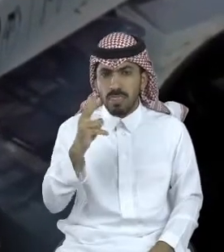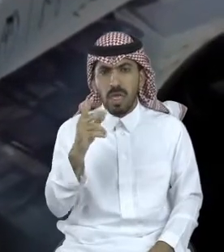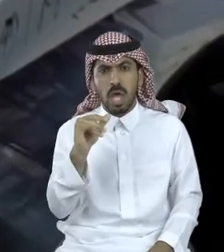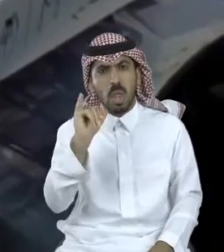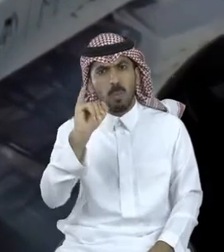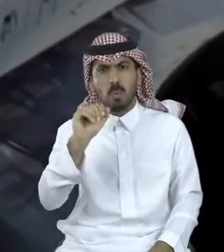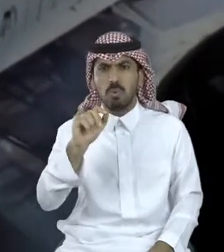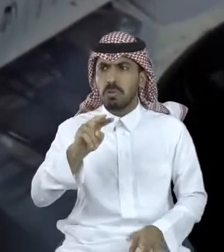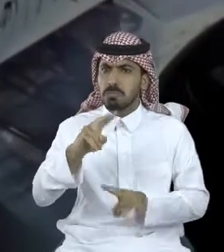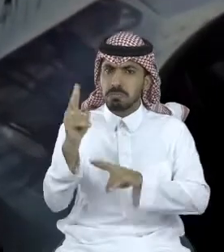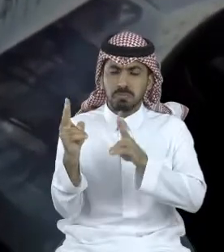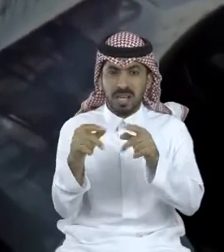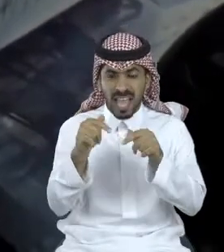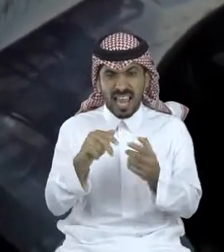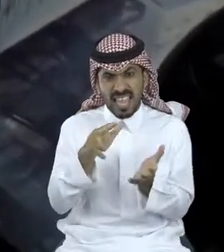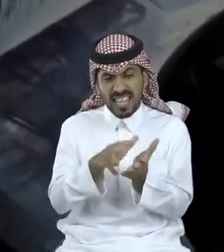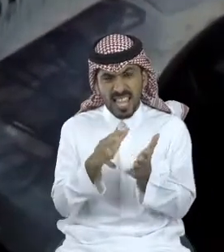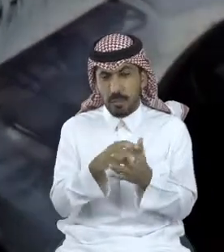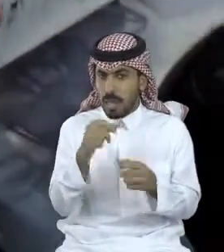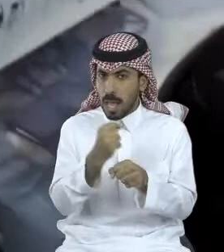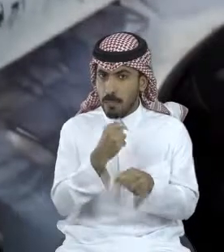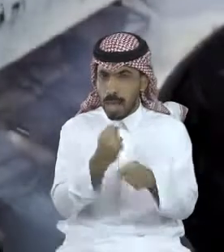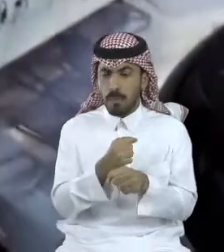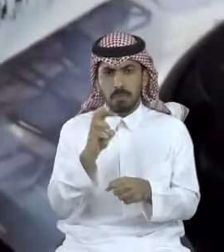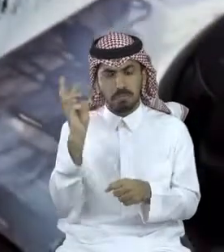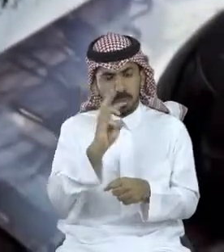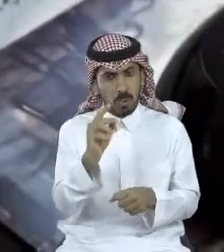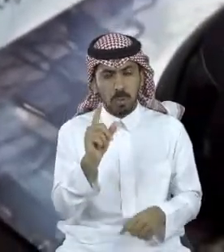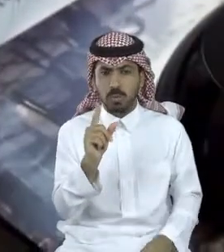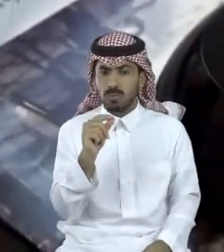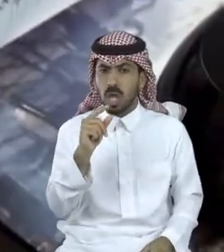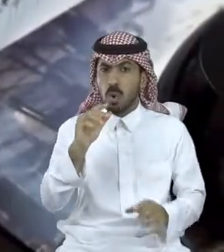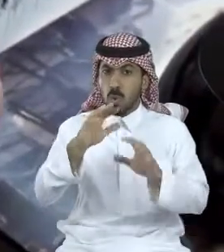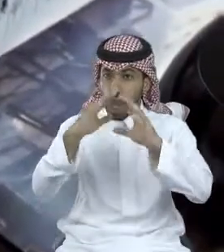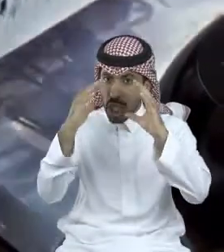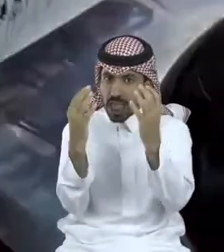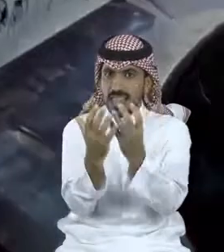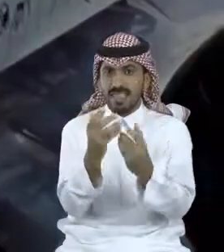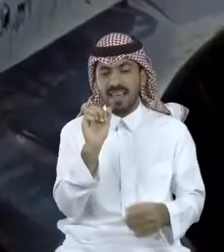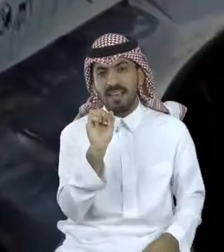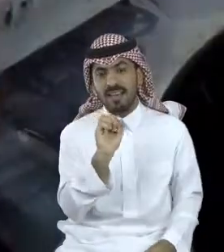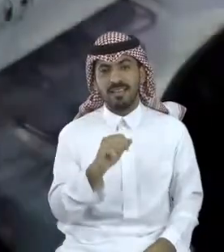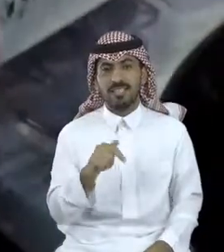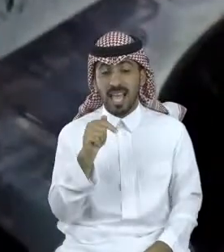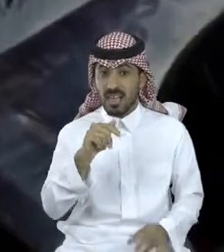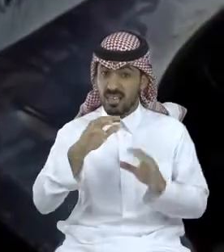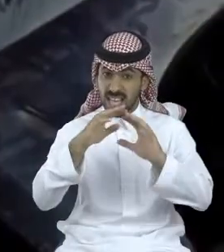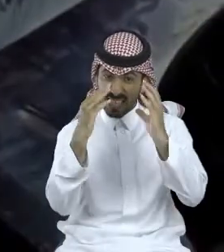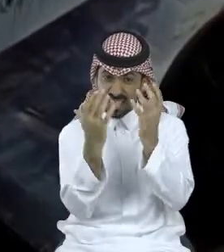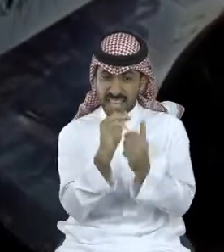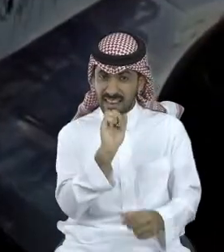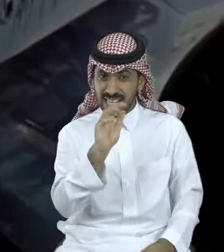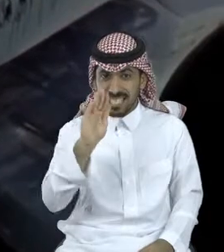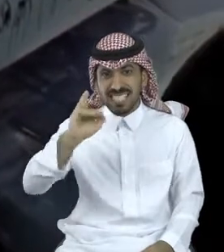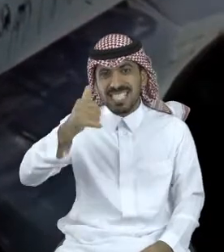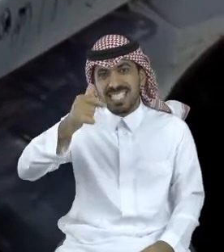الموديلات المحدده، هنا لا، تقدر تنزل التطبيق من المتجر، وبرضه تنزل الاداره حقت نفس السمارت باند من المتجر. وهذه الاداره حقت السمارت